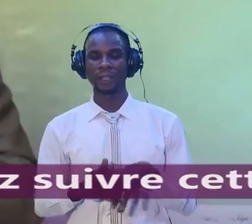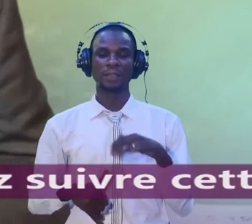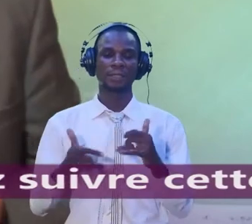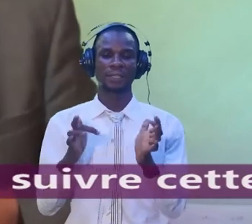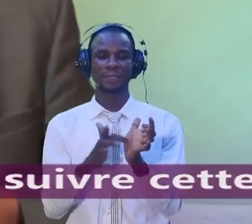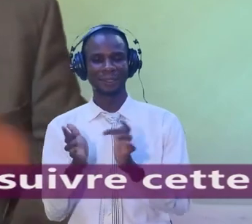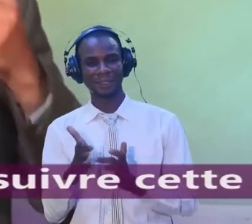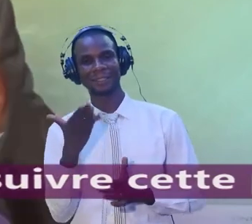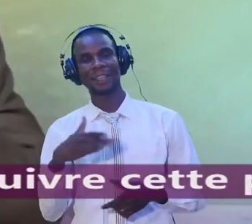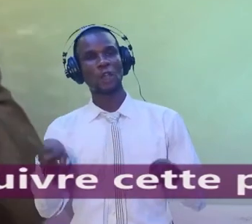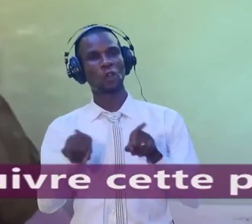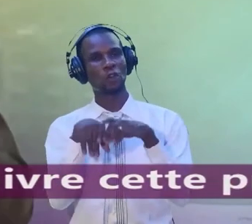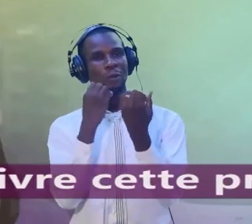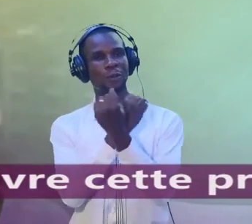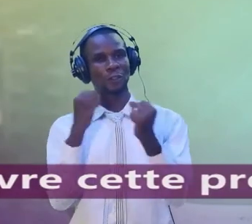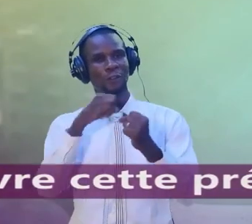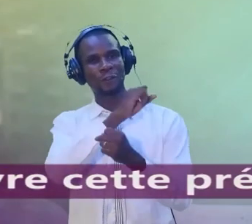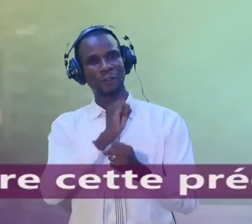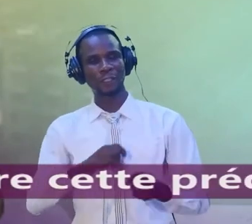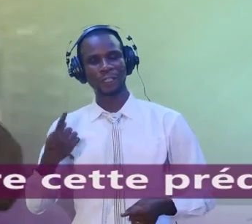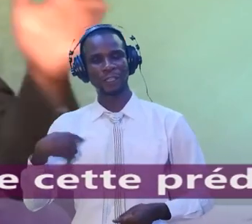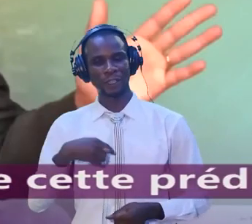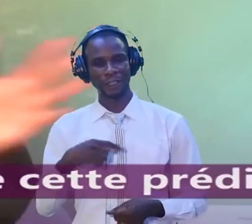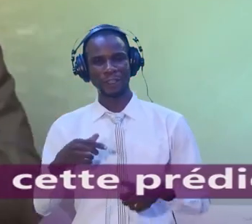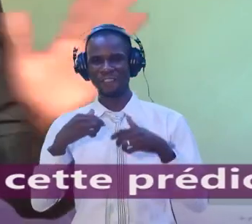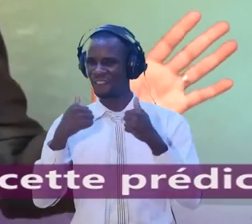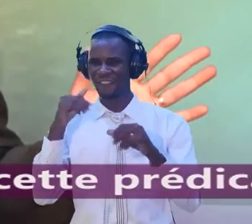ya zamani tumeishinda. Yesu ameichukua.